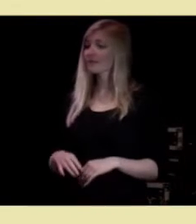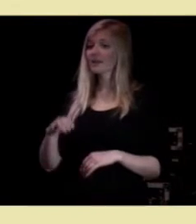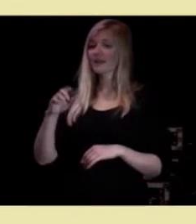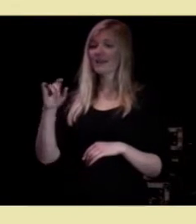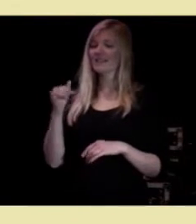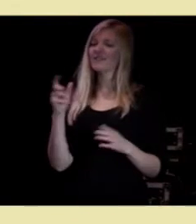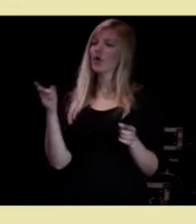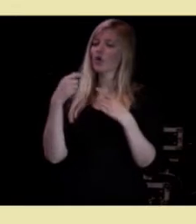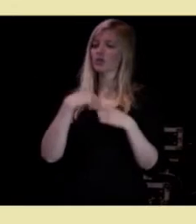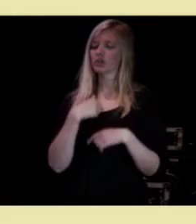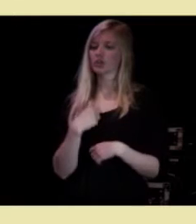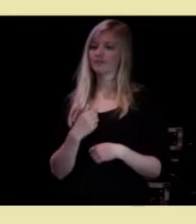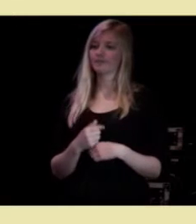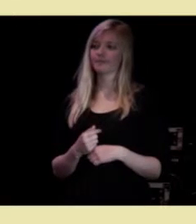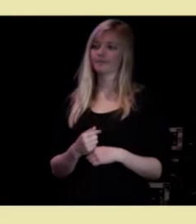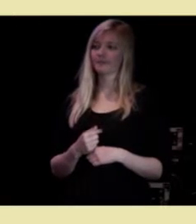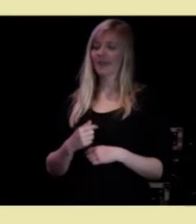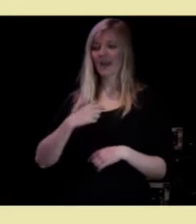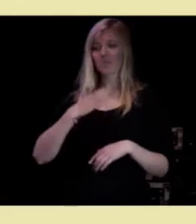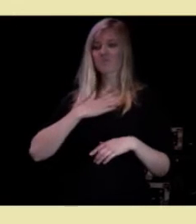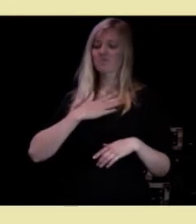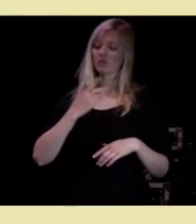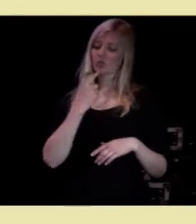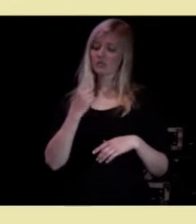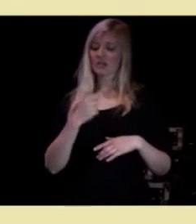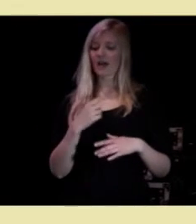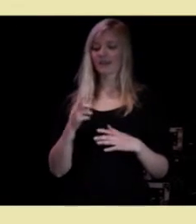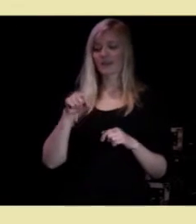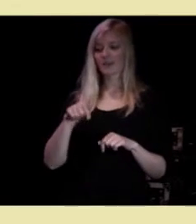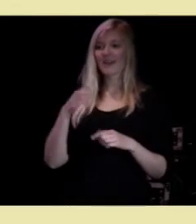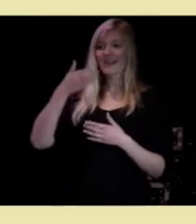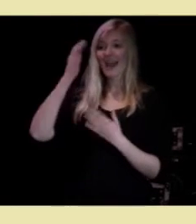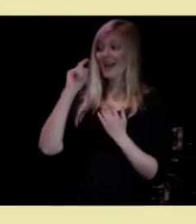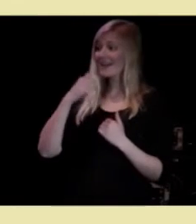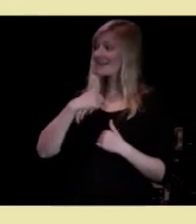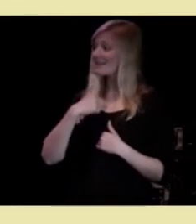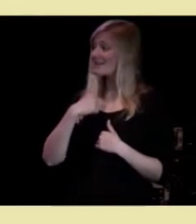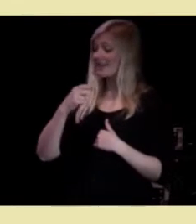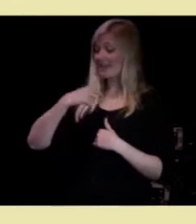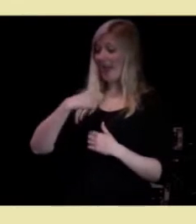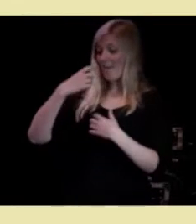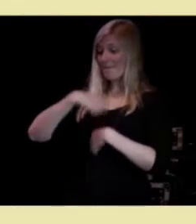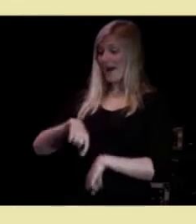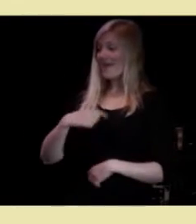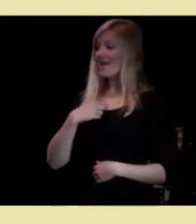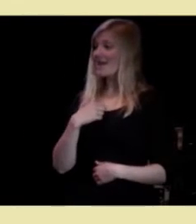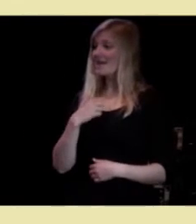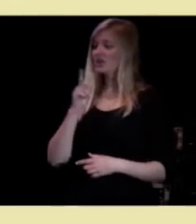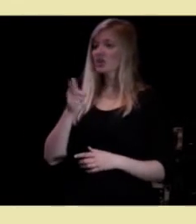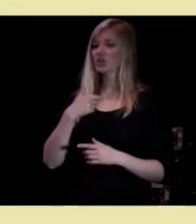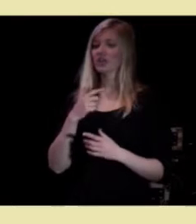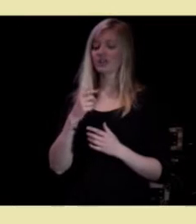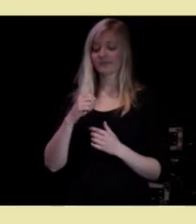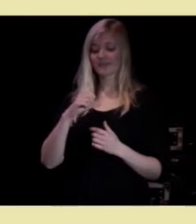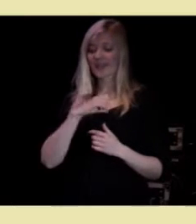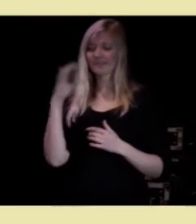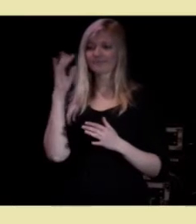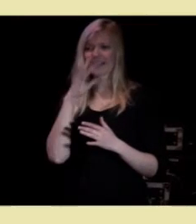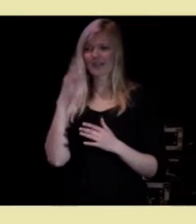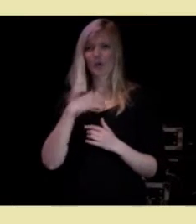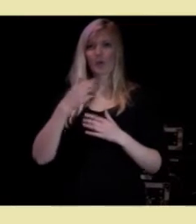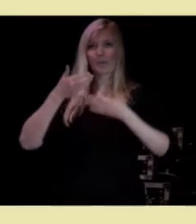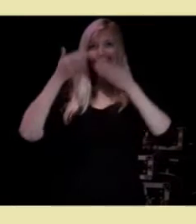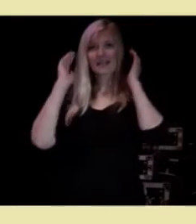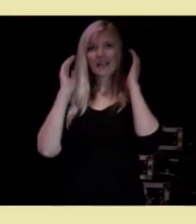Jeg skal være veldig kort. Jeg var veldig glad når du sa dette med hjernen, at det meg. For ellers så begynte jeg å tenke på om min